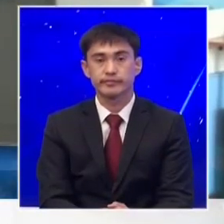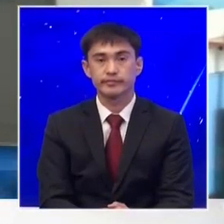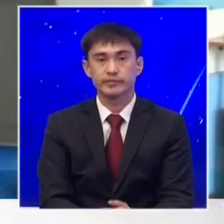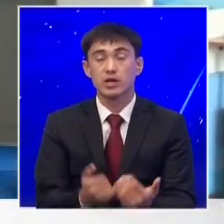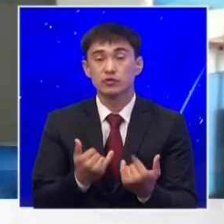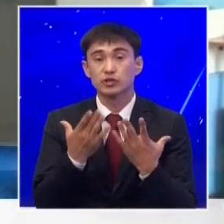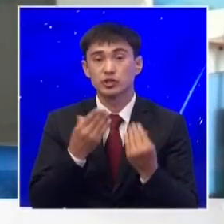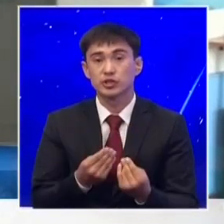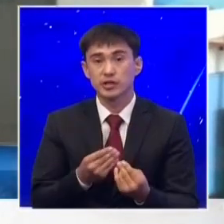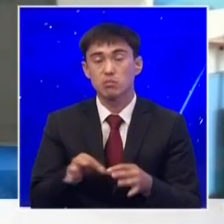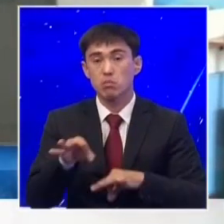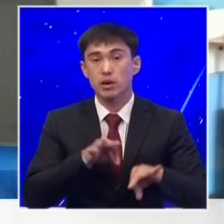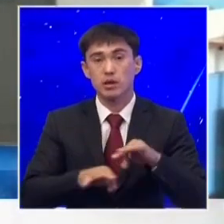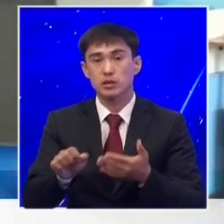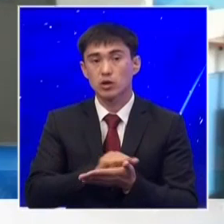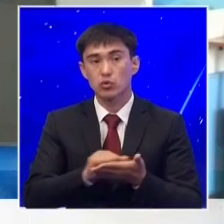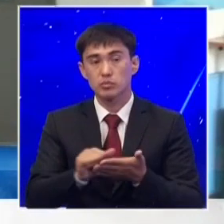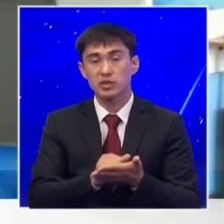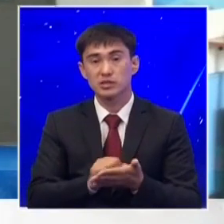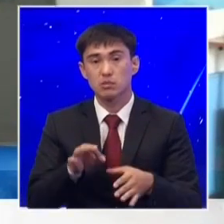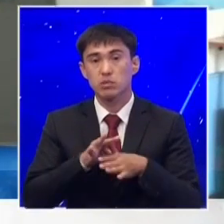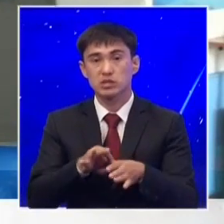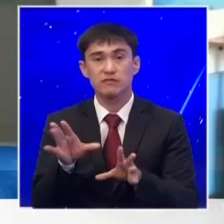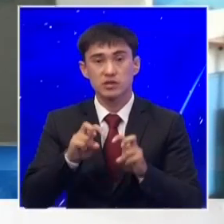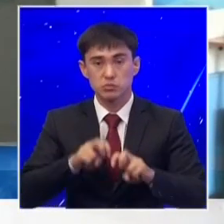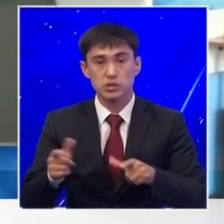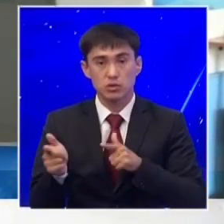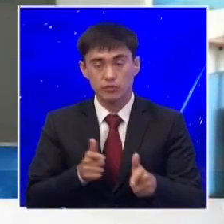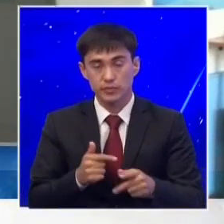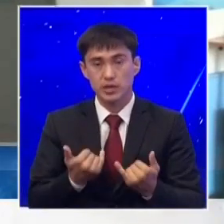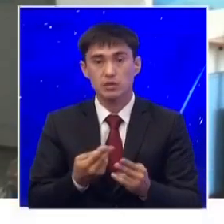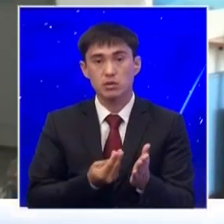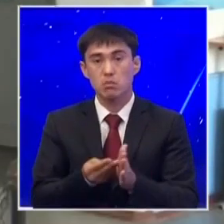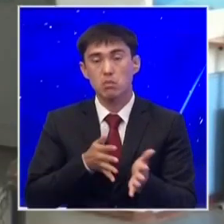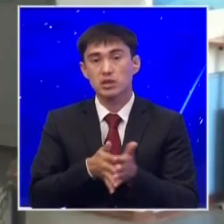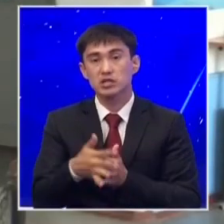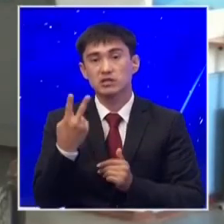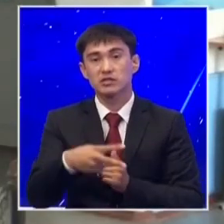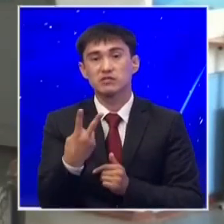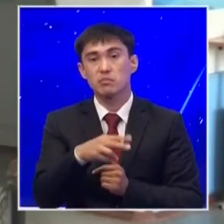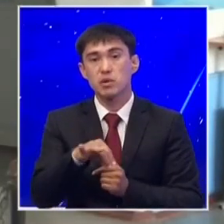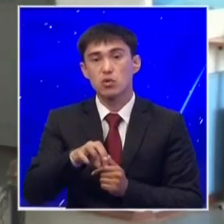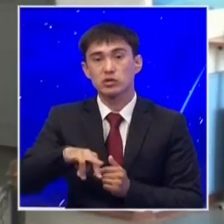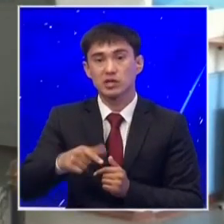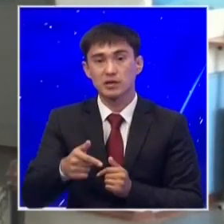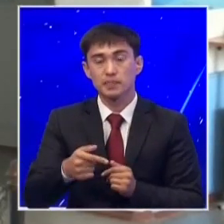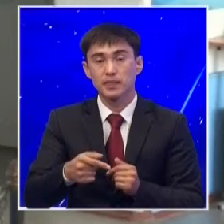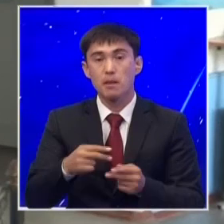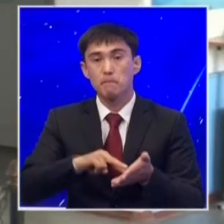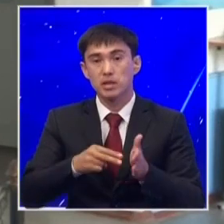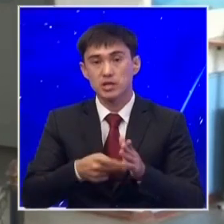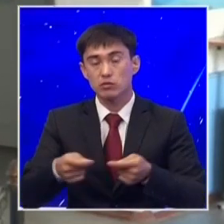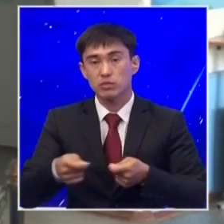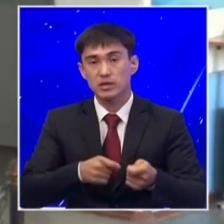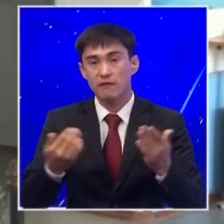На сегодняшний день проектно-сметная документация прошла все экспертизы. На это было потрачено 22 миллиона тенге. Власти планируют